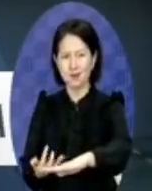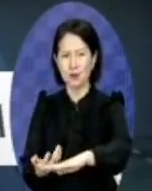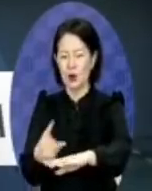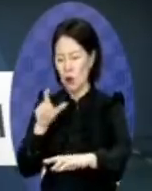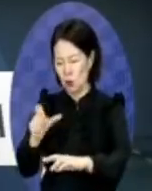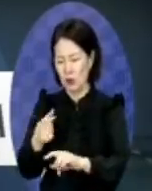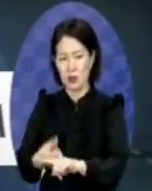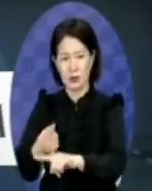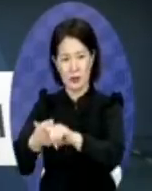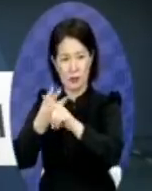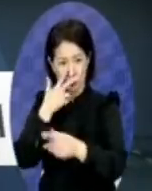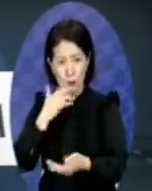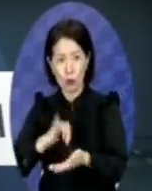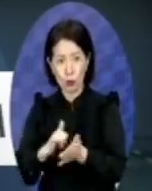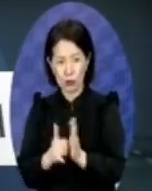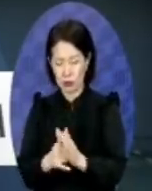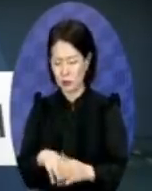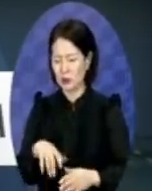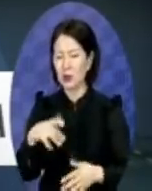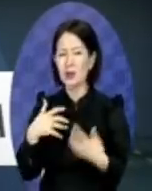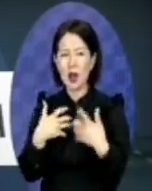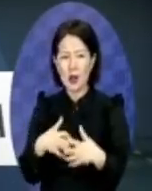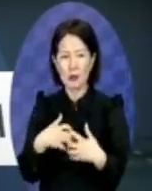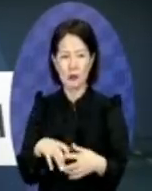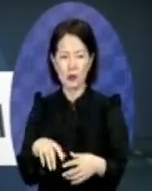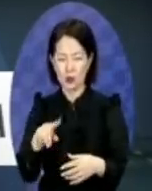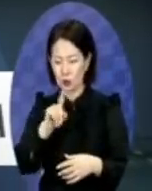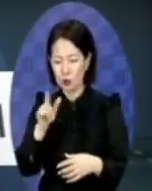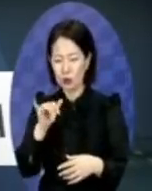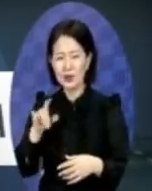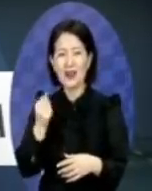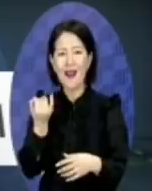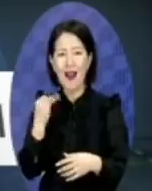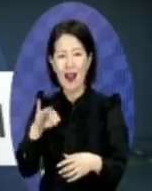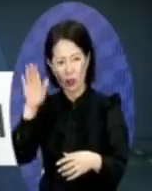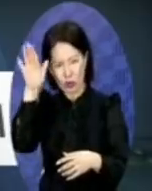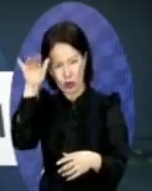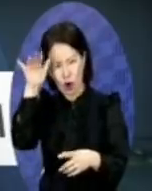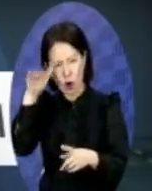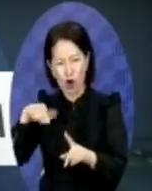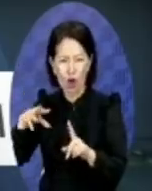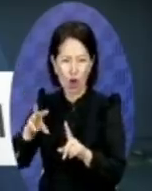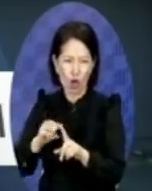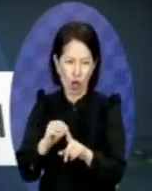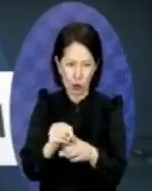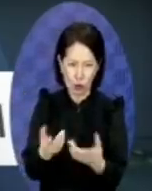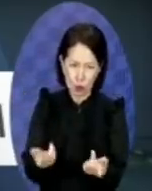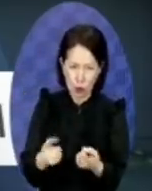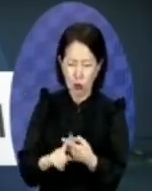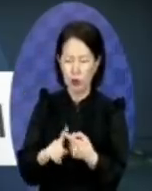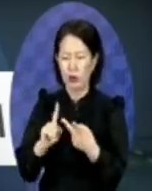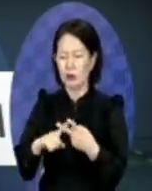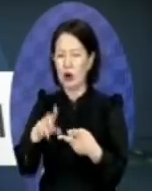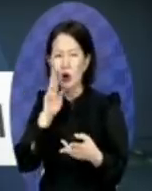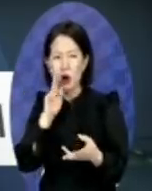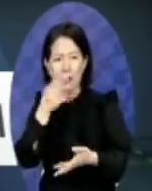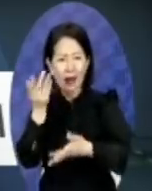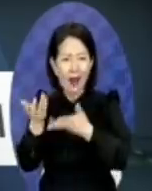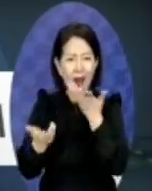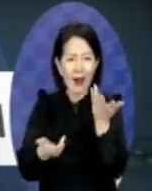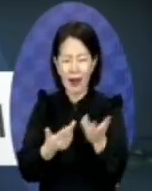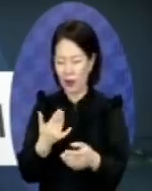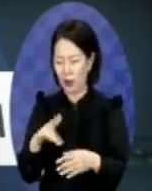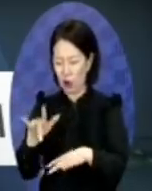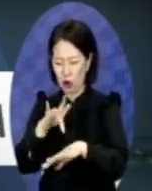одоо айлын цуслангийн айлын одоо нохоод одоо хөөгдөх мөн дээрэс нь одоо иж тэжэл хааж одоо хот руу орж